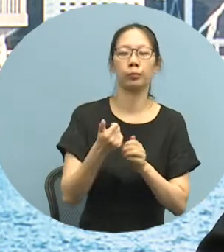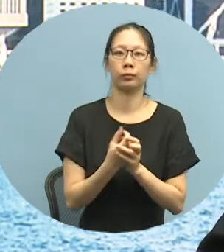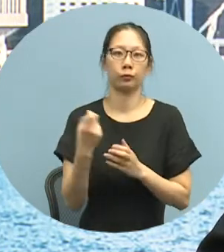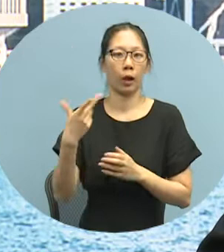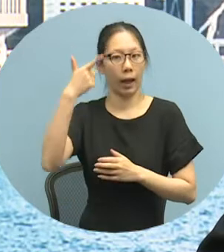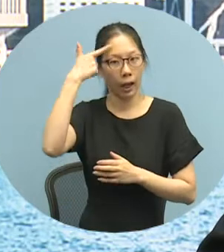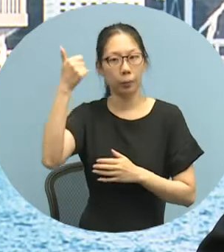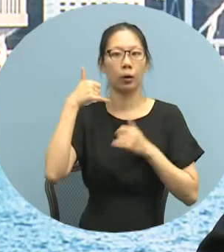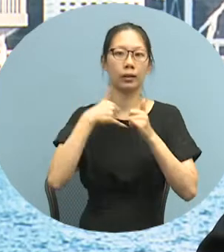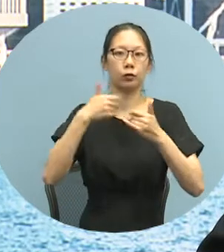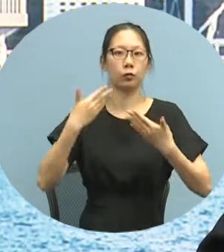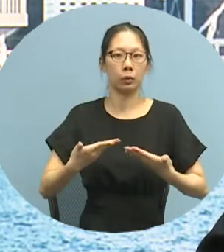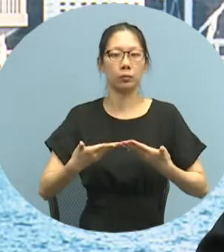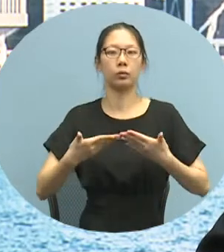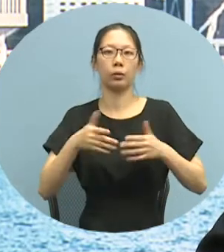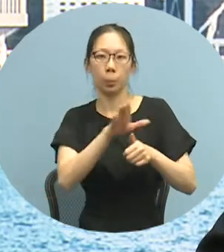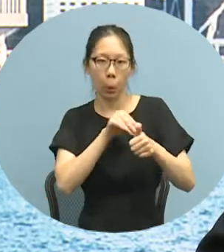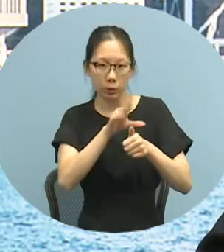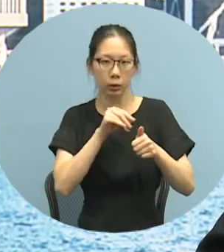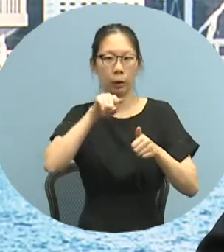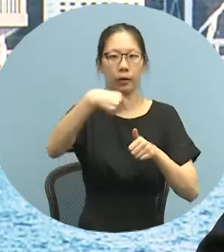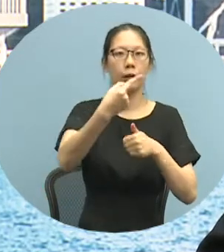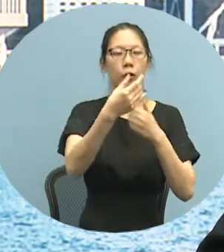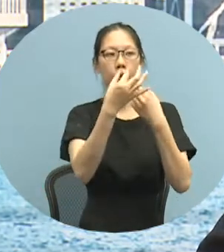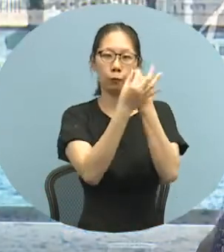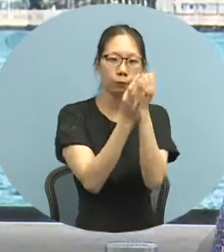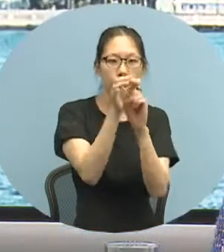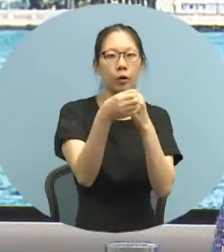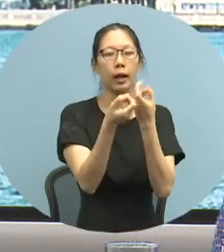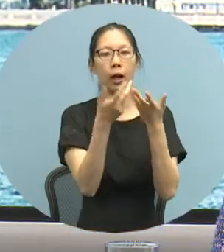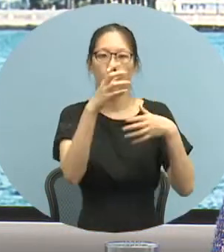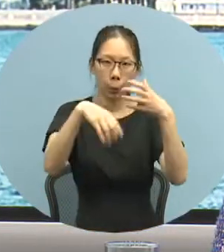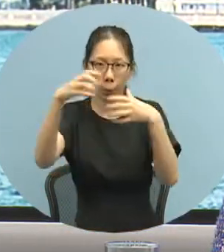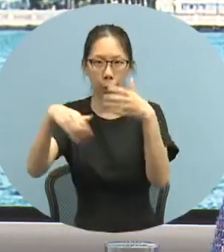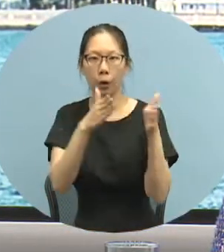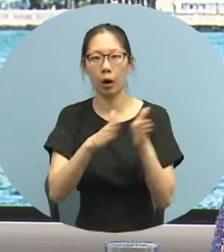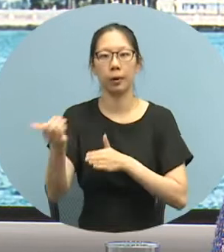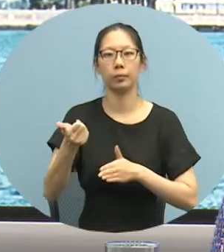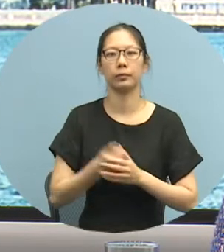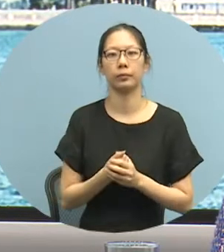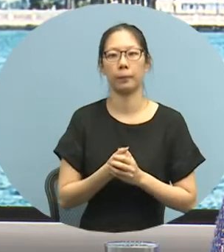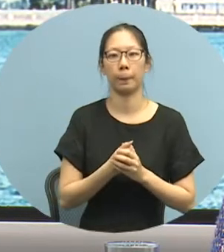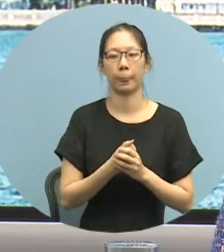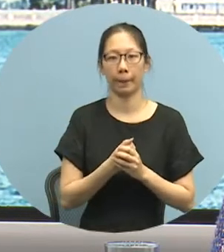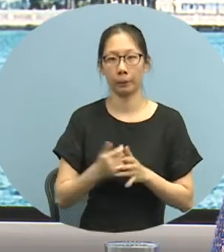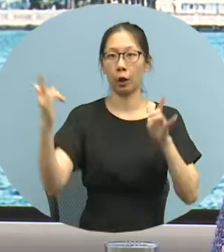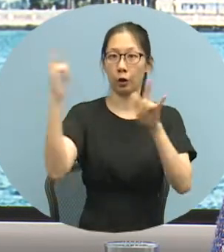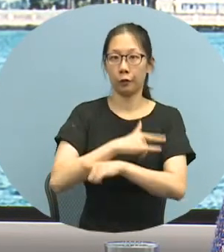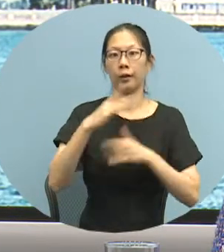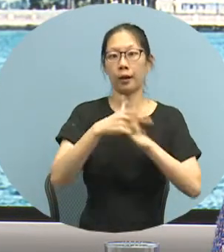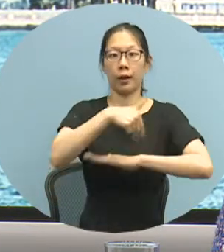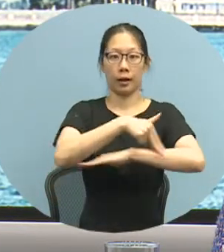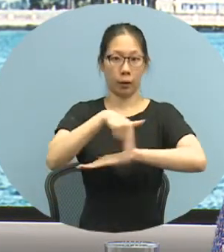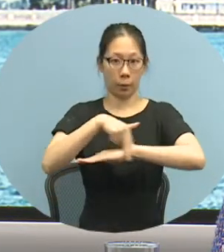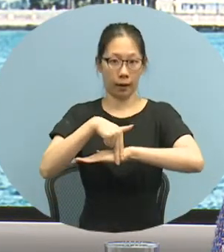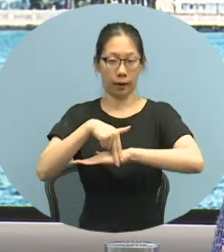按照呢個模式咧，去同其他地方去商量相類似嘅安排。 旅遊氣泡回到香港嘅時候嘅等候時間咧，因為